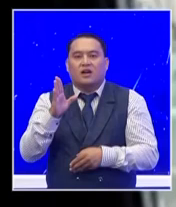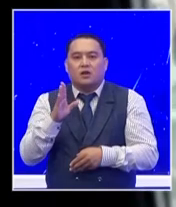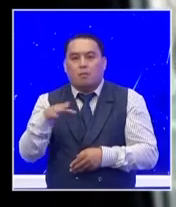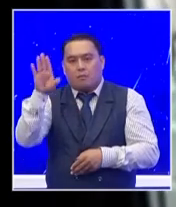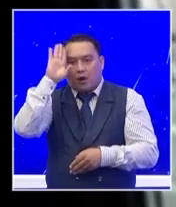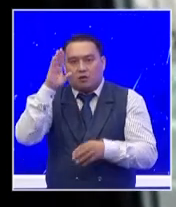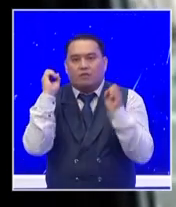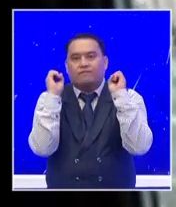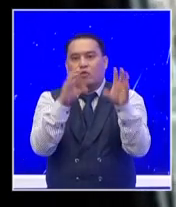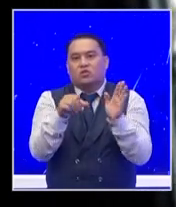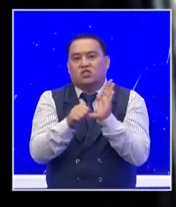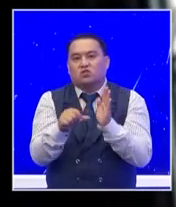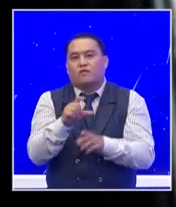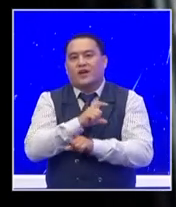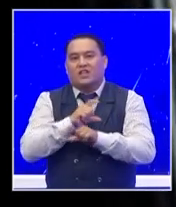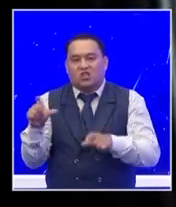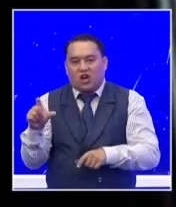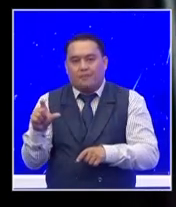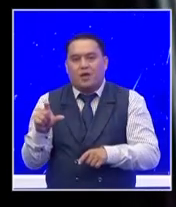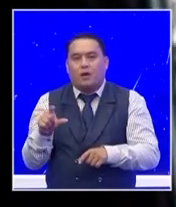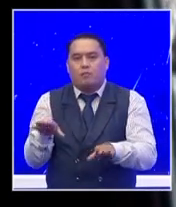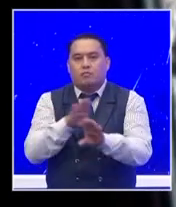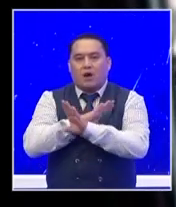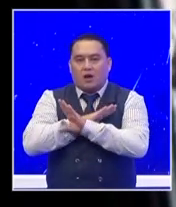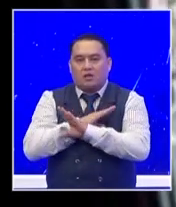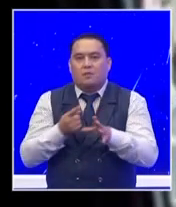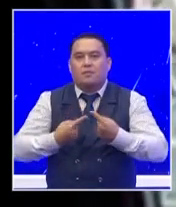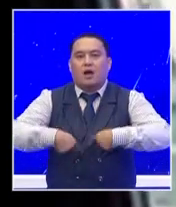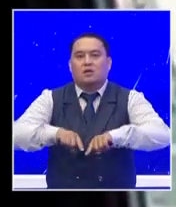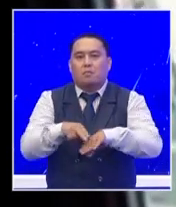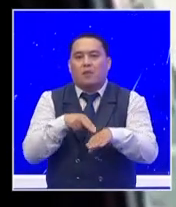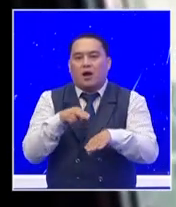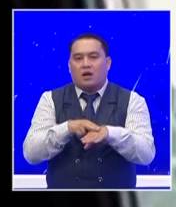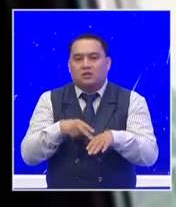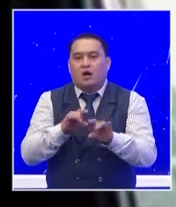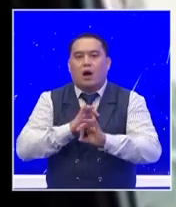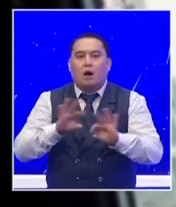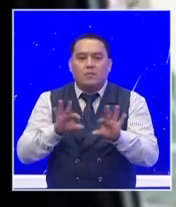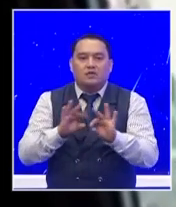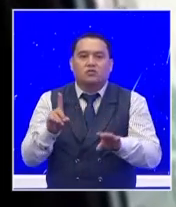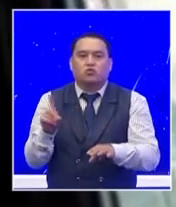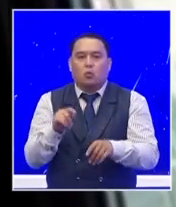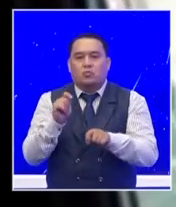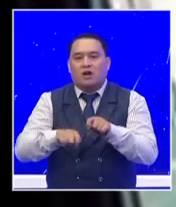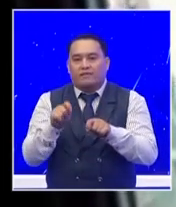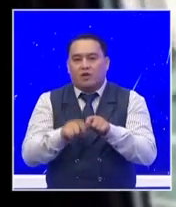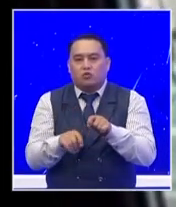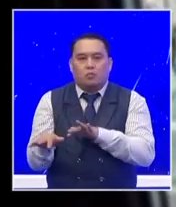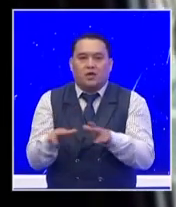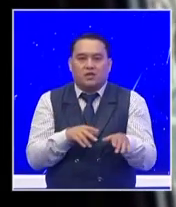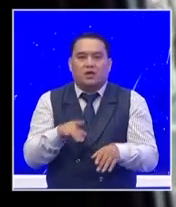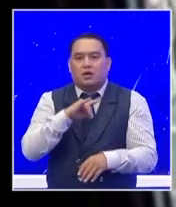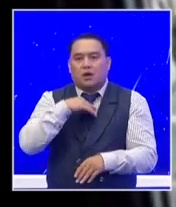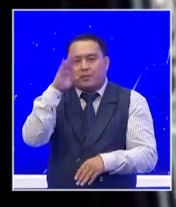чего мальчик бросил его с 6-го этажа. Животное погибло. В департаменте полиции пояснили, что уже провели профилактическую беседу